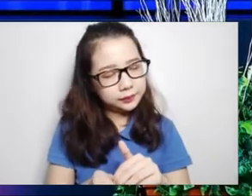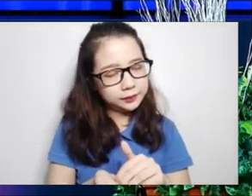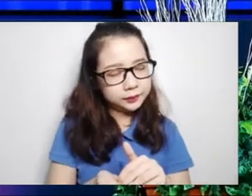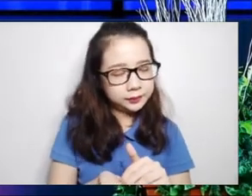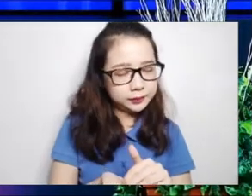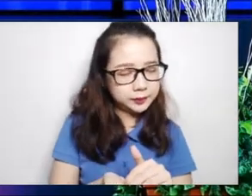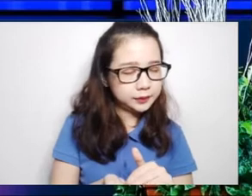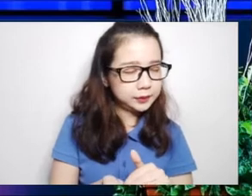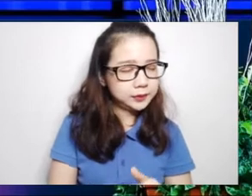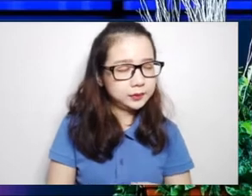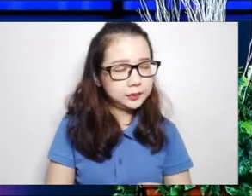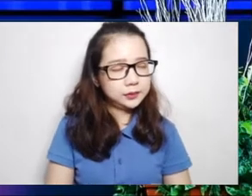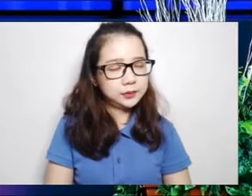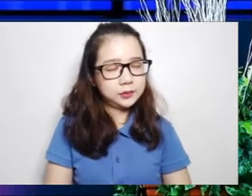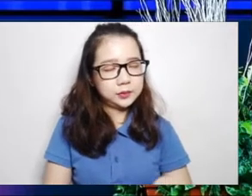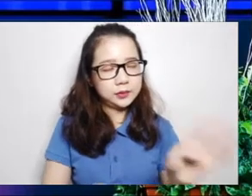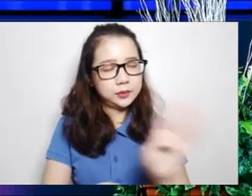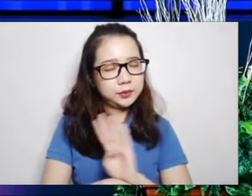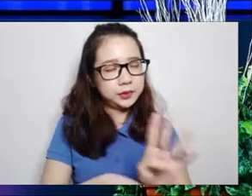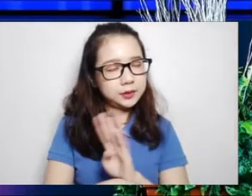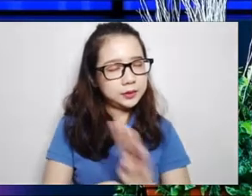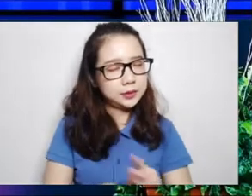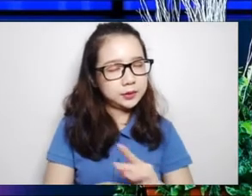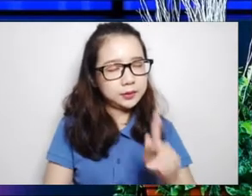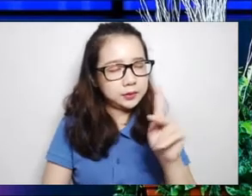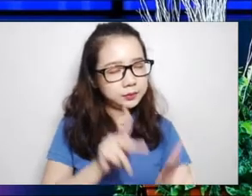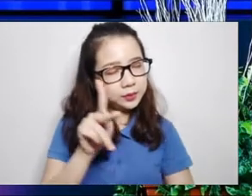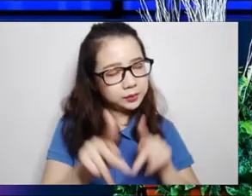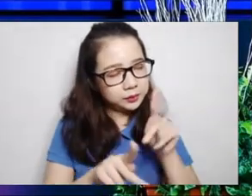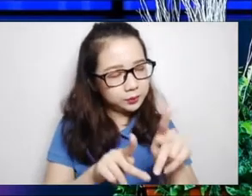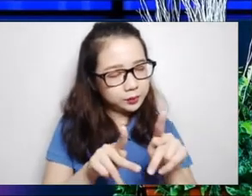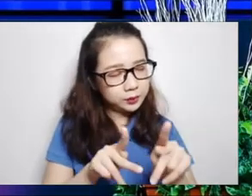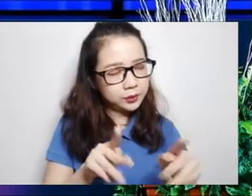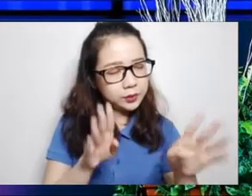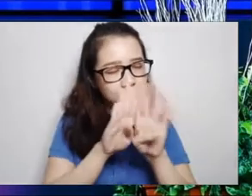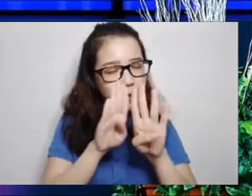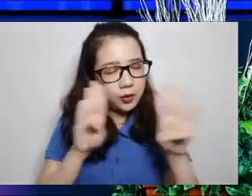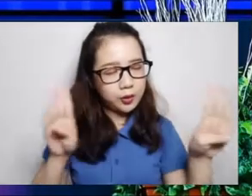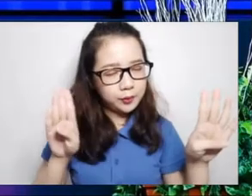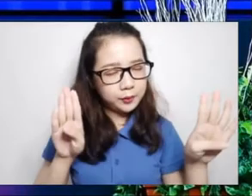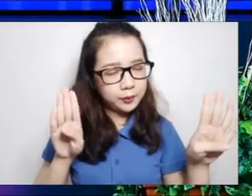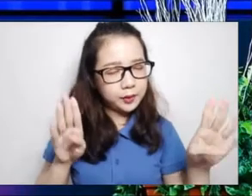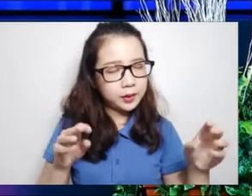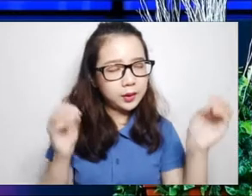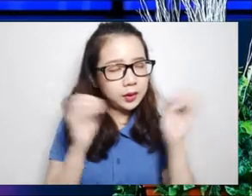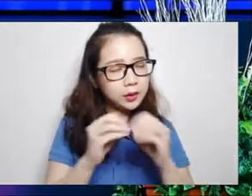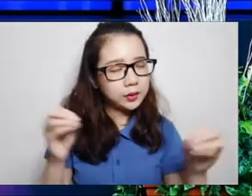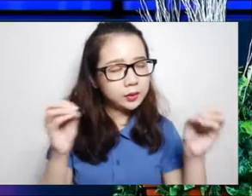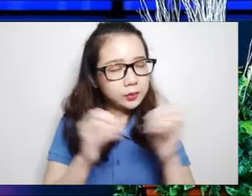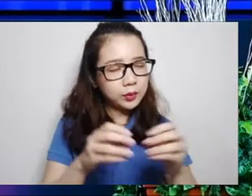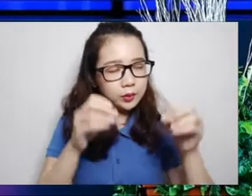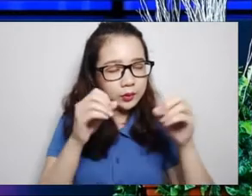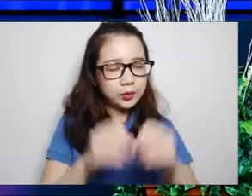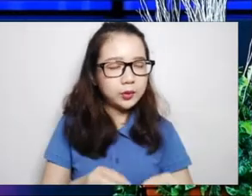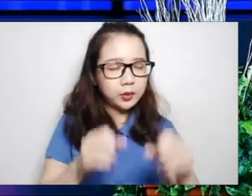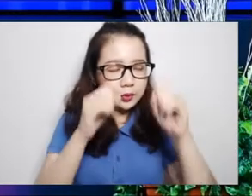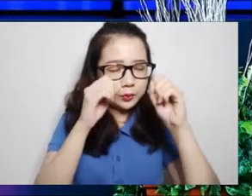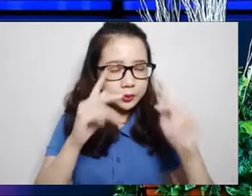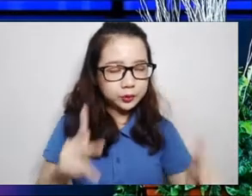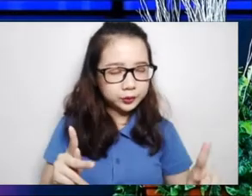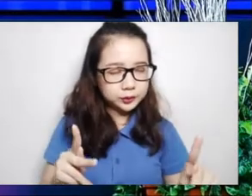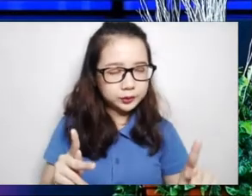makabangon ang ekonomiya ng aming pong bansa. We pray, God, for investors in the name of Jesus. We pray, God, that you would